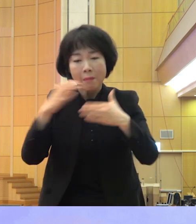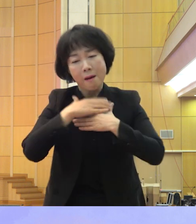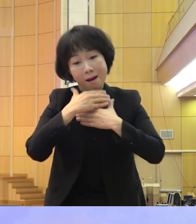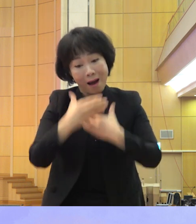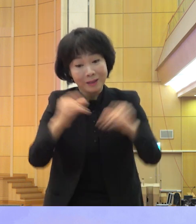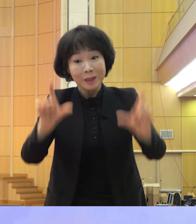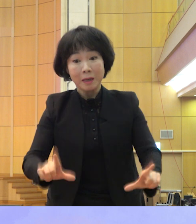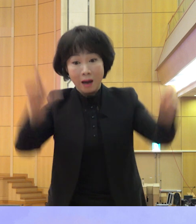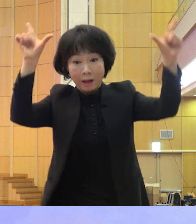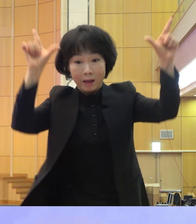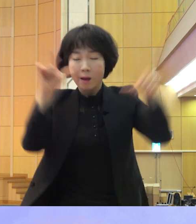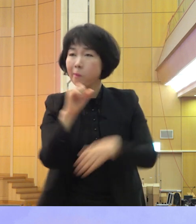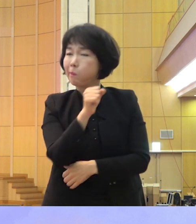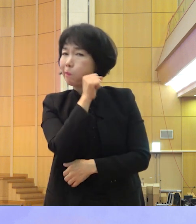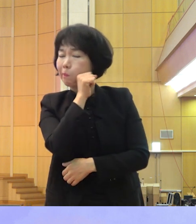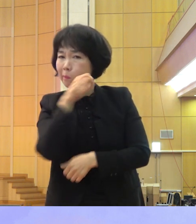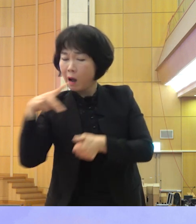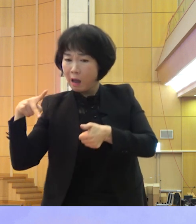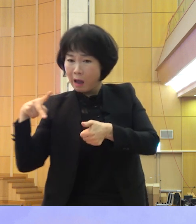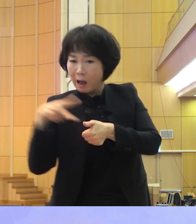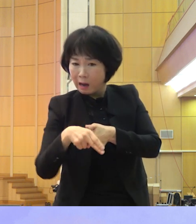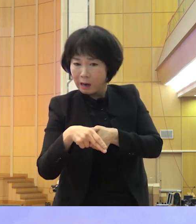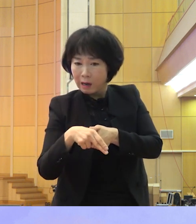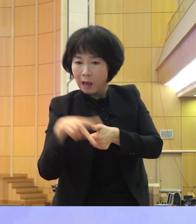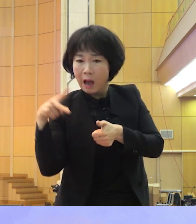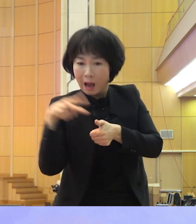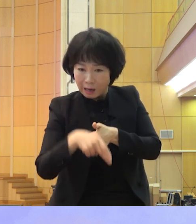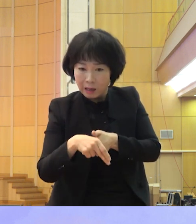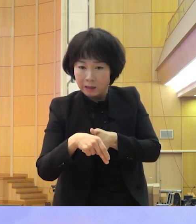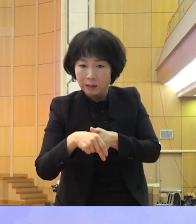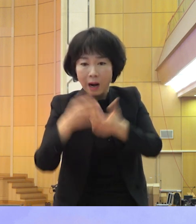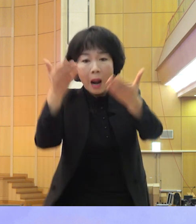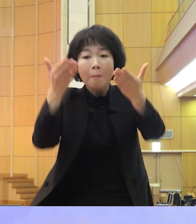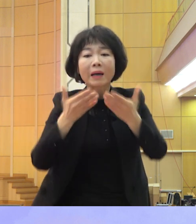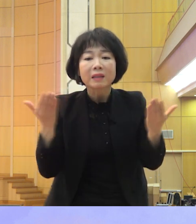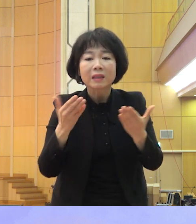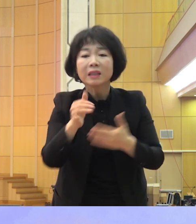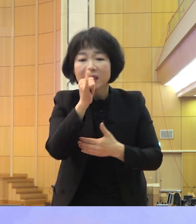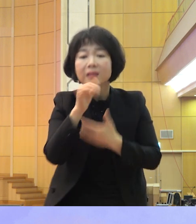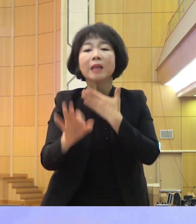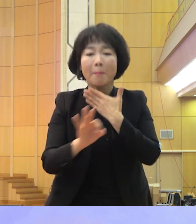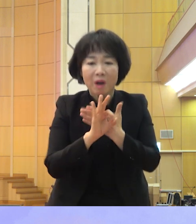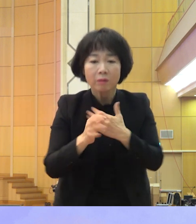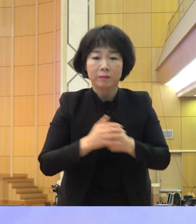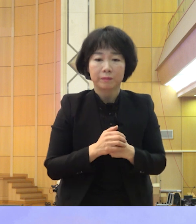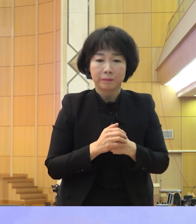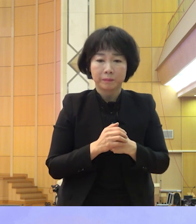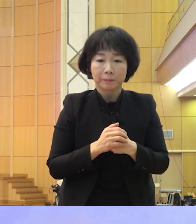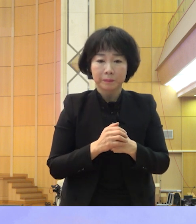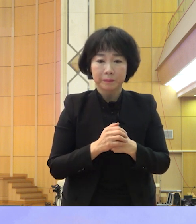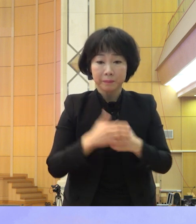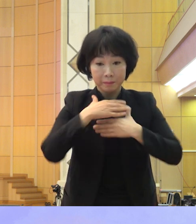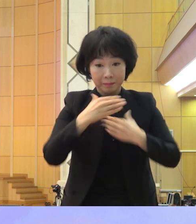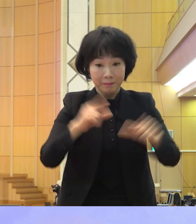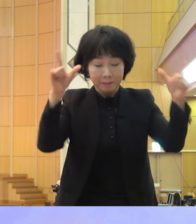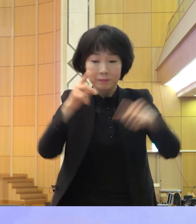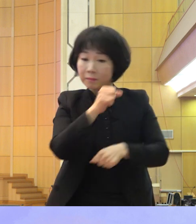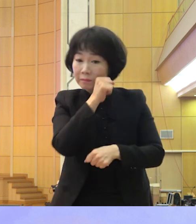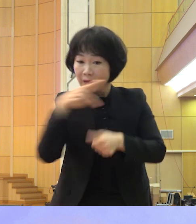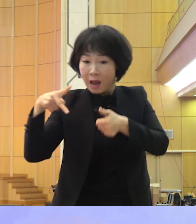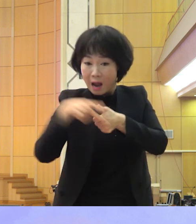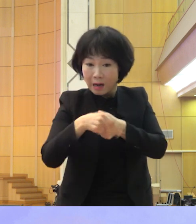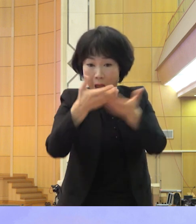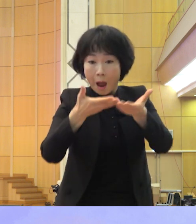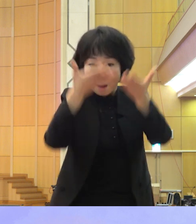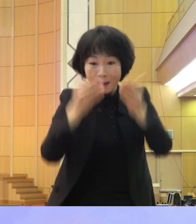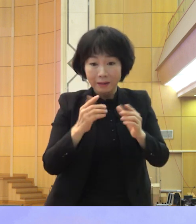사람이 안식일에도, 모세의 율법을 범하지 아니하려고 사람이 안식일에도 할례를